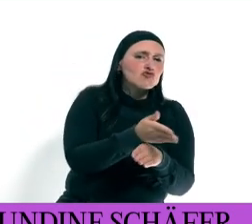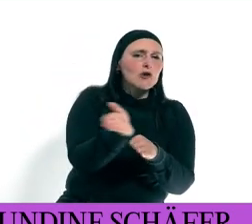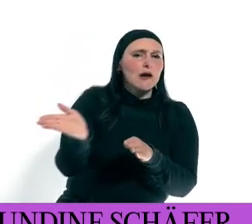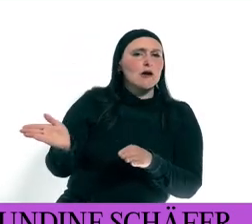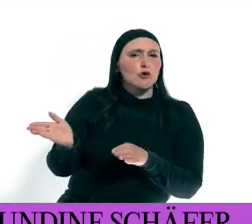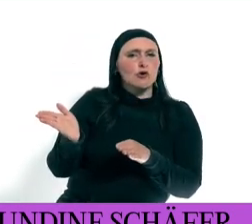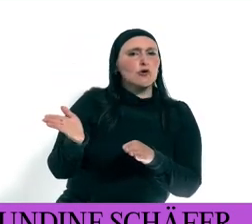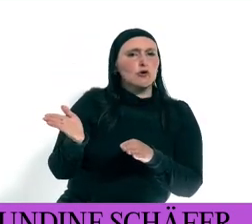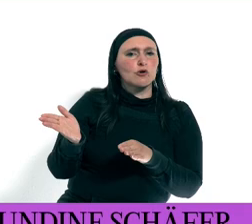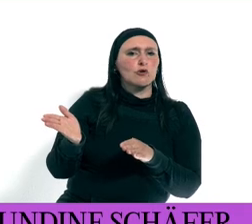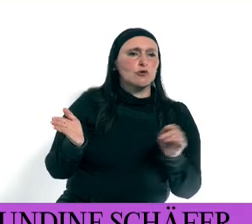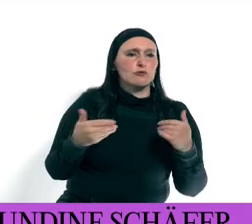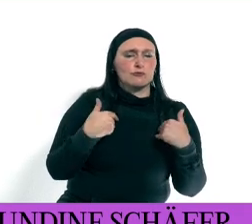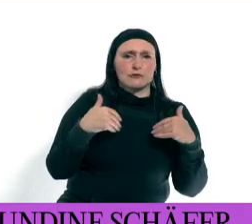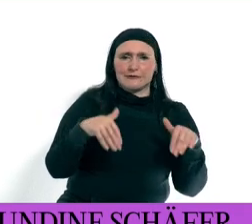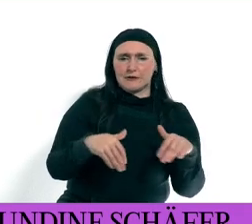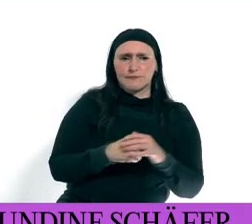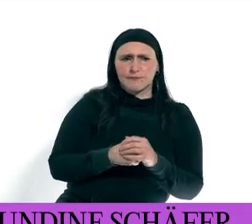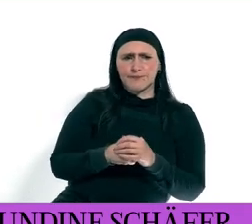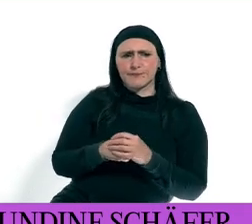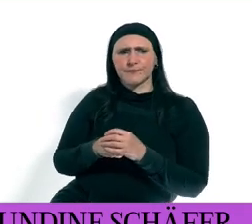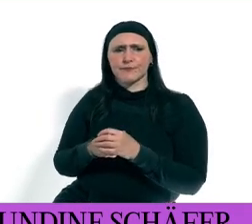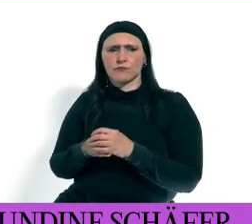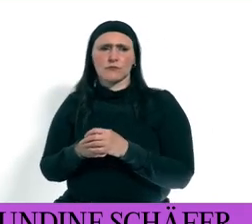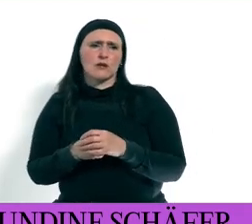Aber auf der Grundlage unserer eigenen Ideen.